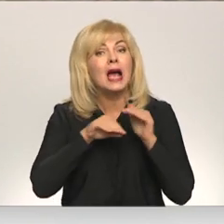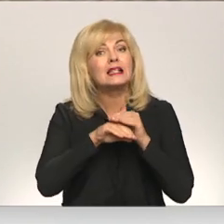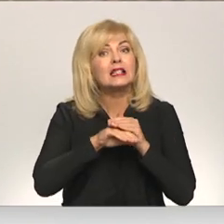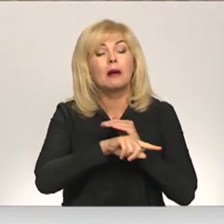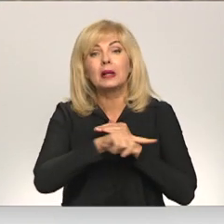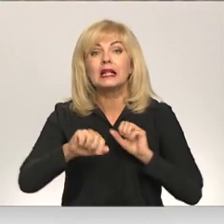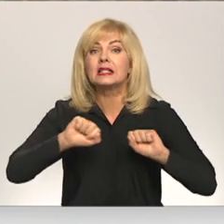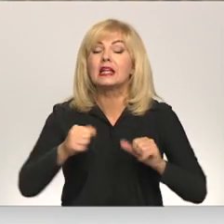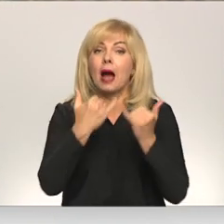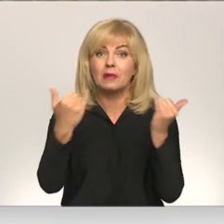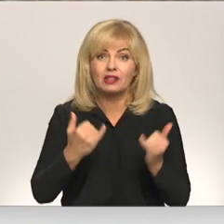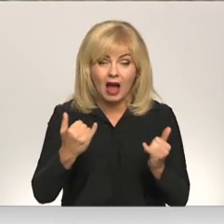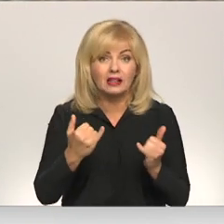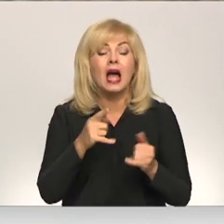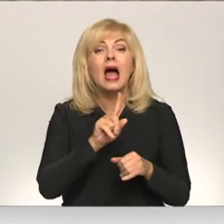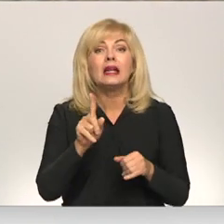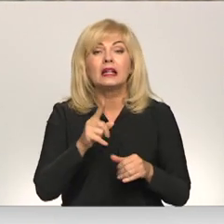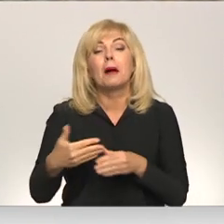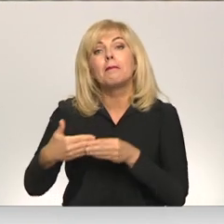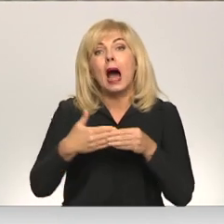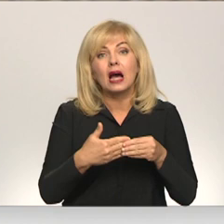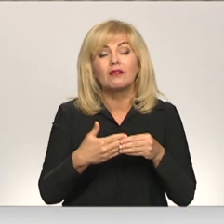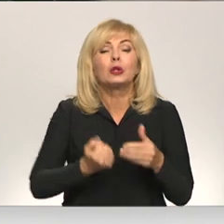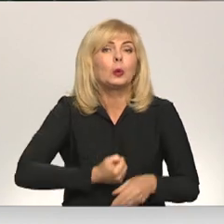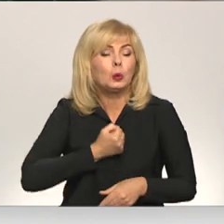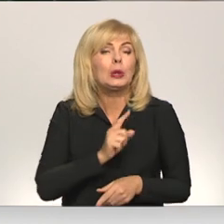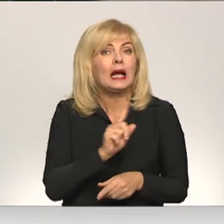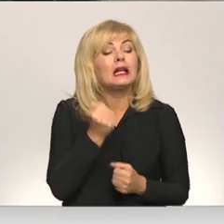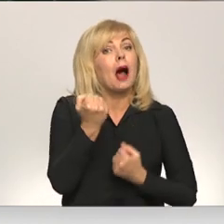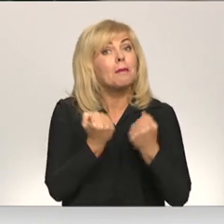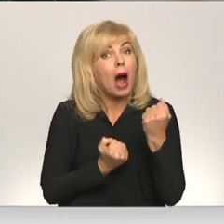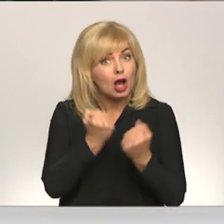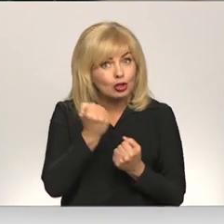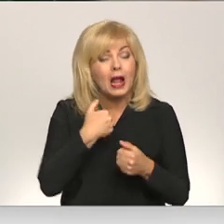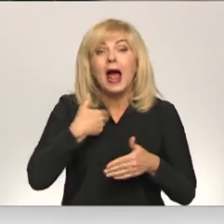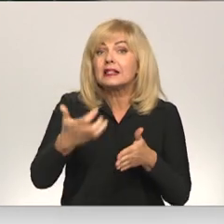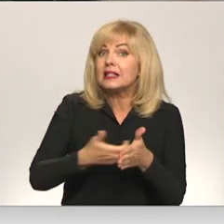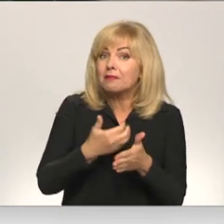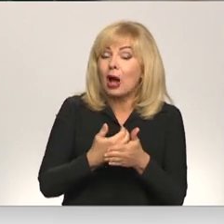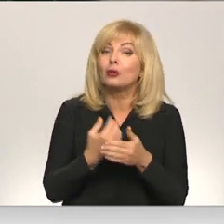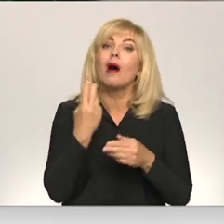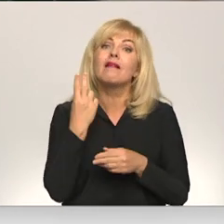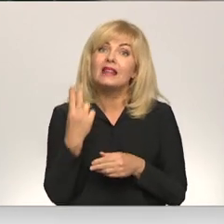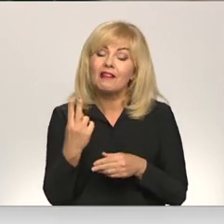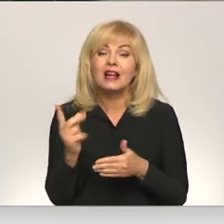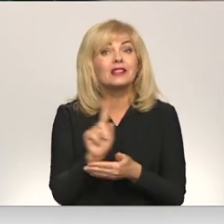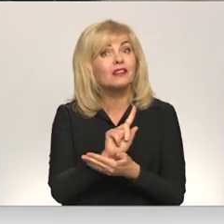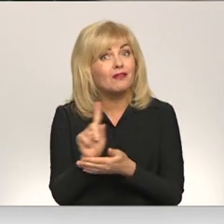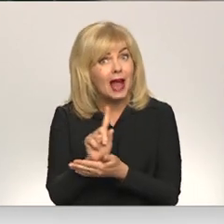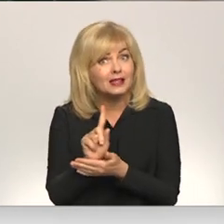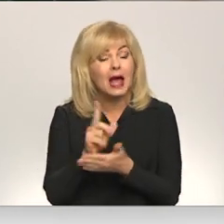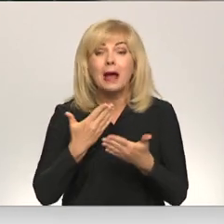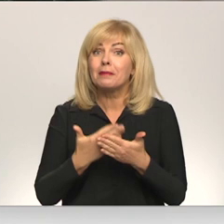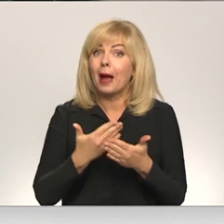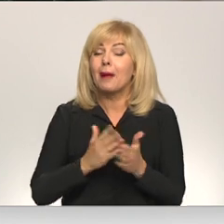es viņu pārvedu, visgrūtākais jau ir ar mašīnu. Un es izmantoju divas sveces. Ja